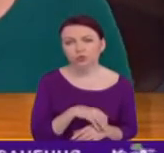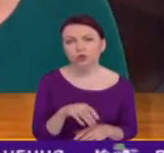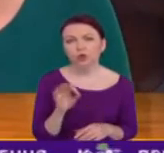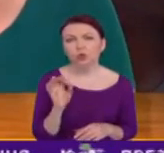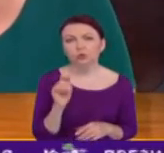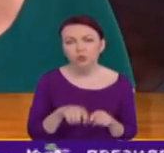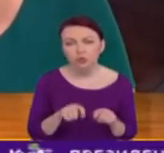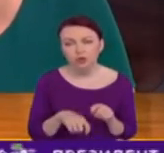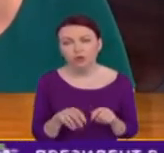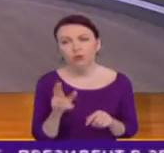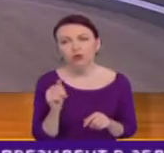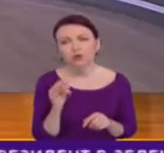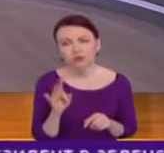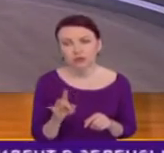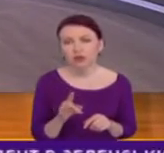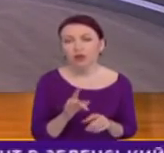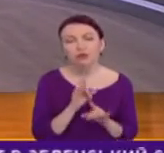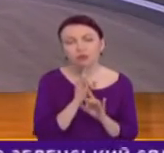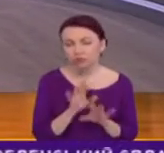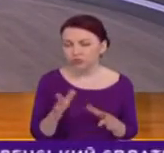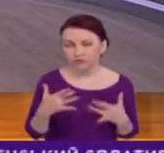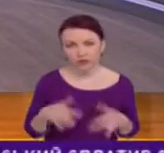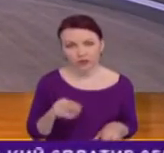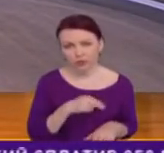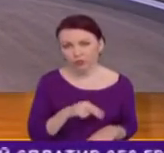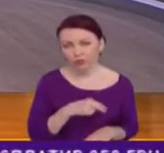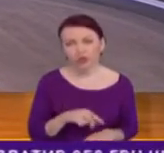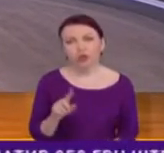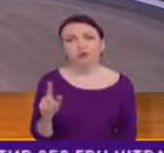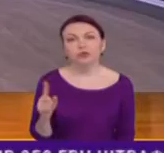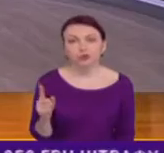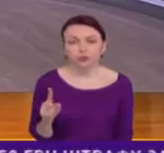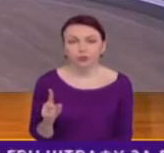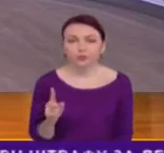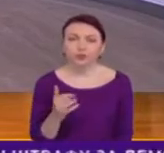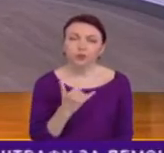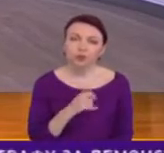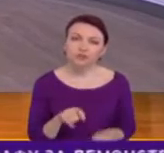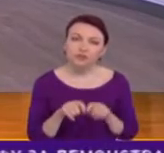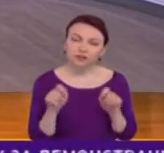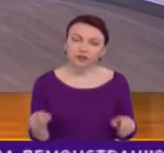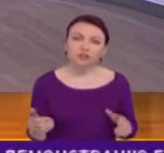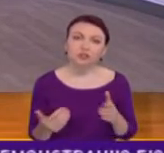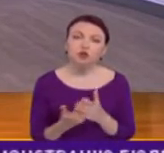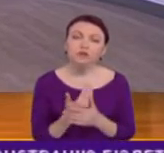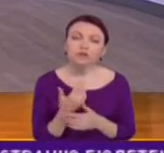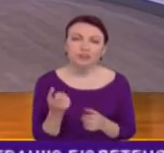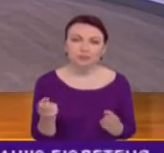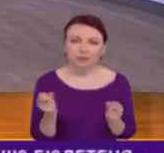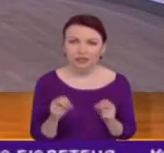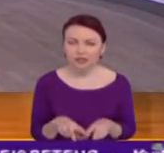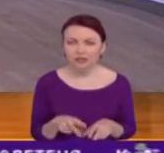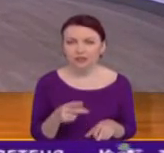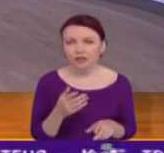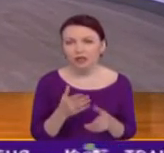або касирами. Вони точно не будуть звільнені з роботи, тому що у нас відкривається нова спеціалізація. Це